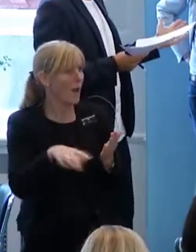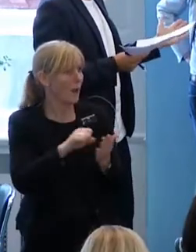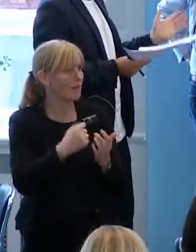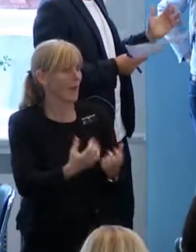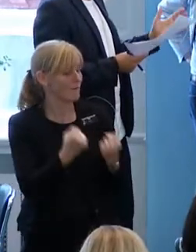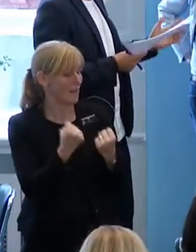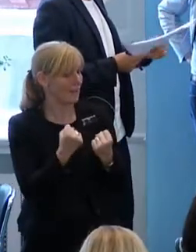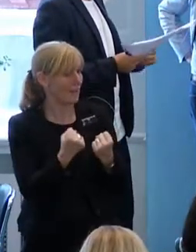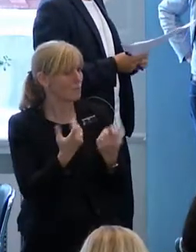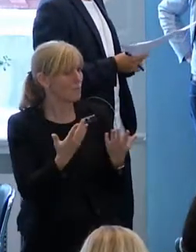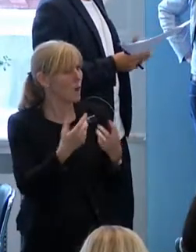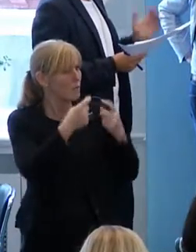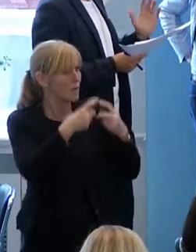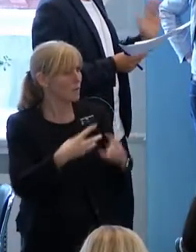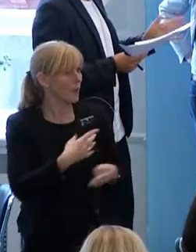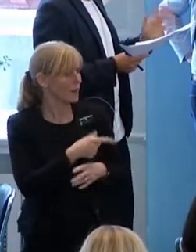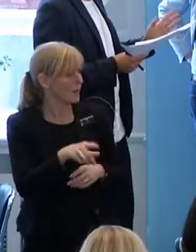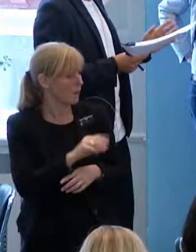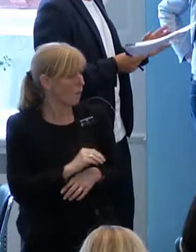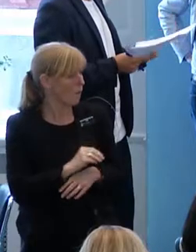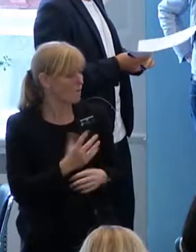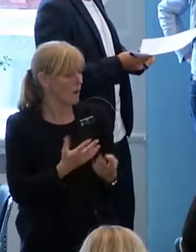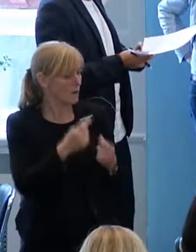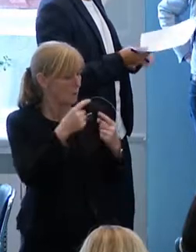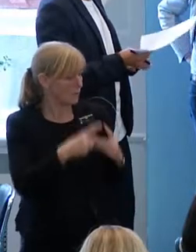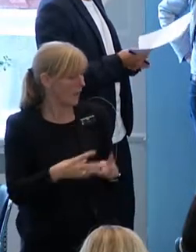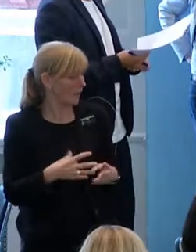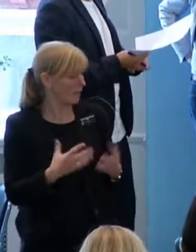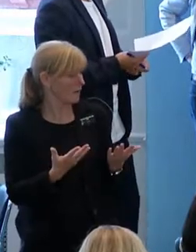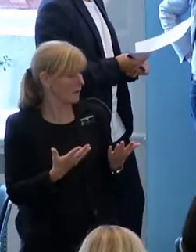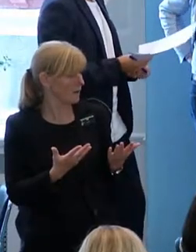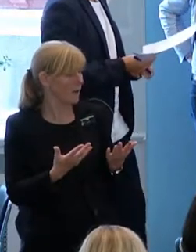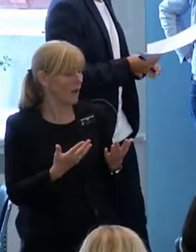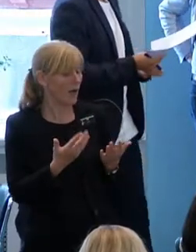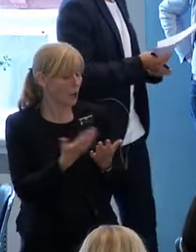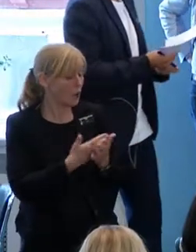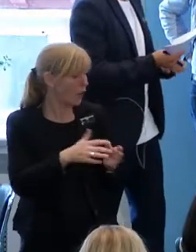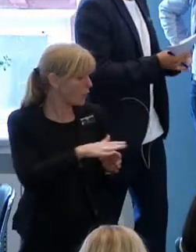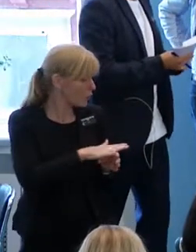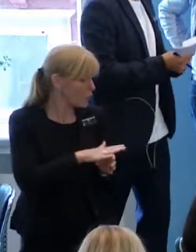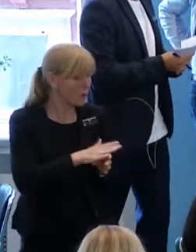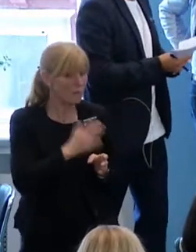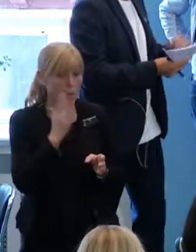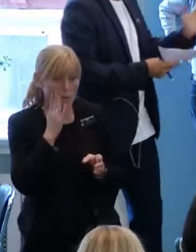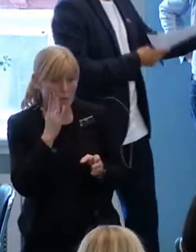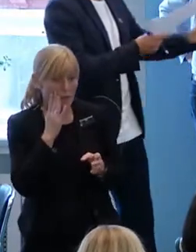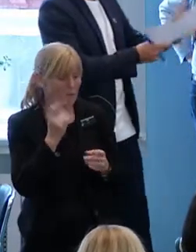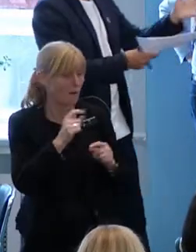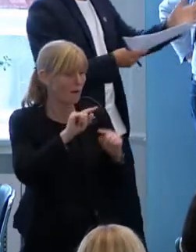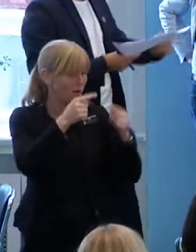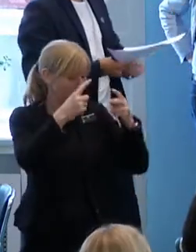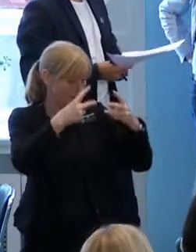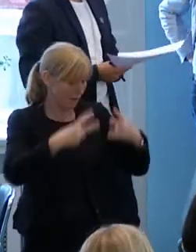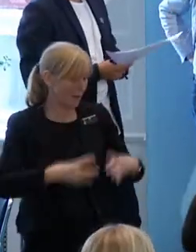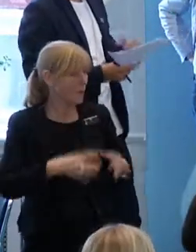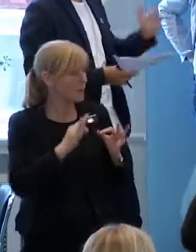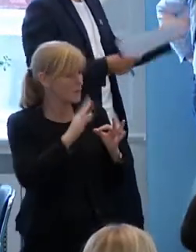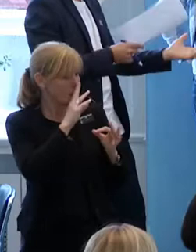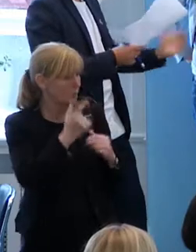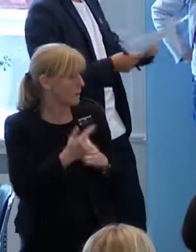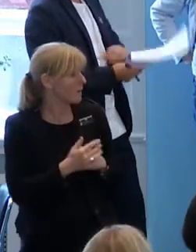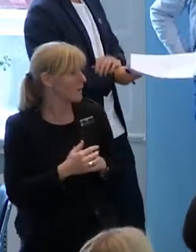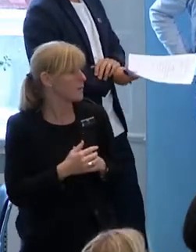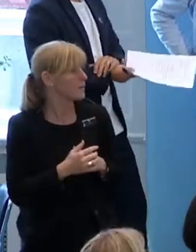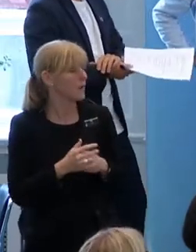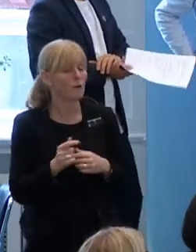viktigt, så vad prioriterar man då? Alltså vad blir prioriteringen? Är det grönyta eller är det bostäder eller så vidare?